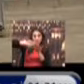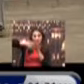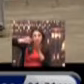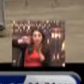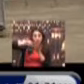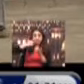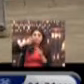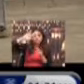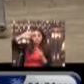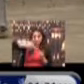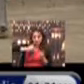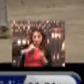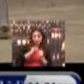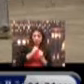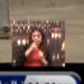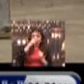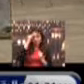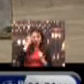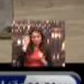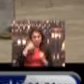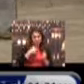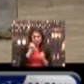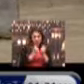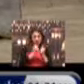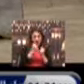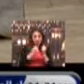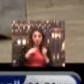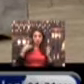أنا ليا مثلا سيارة عملت